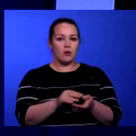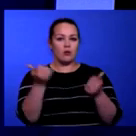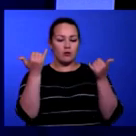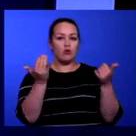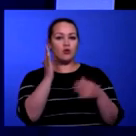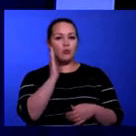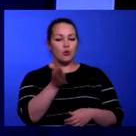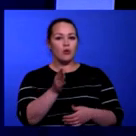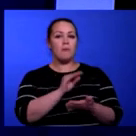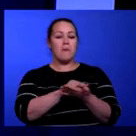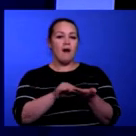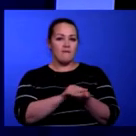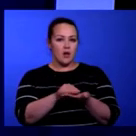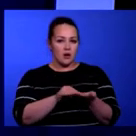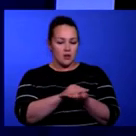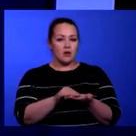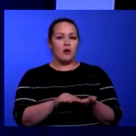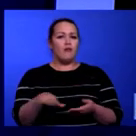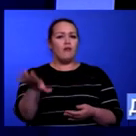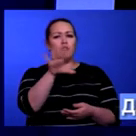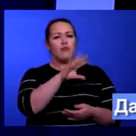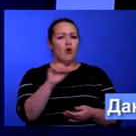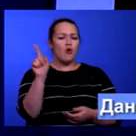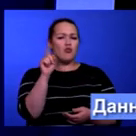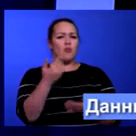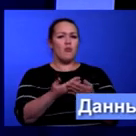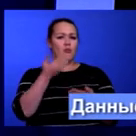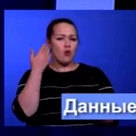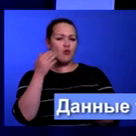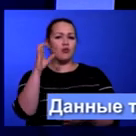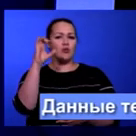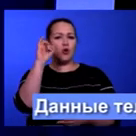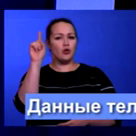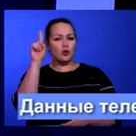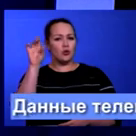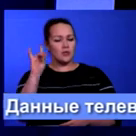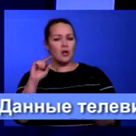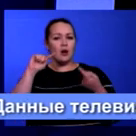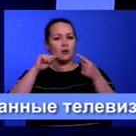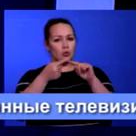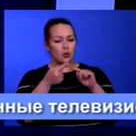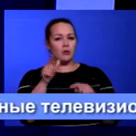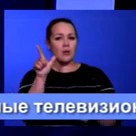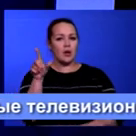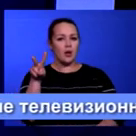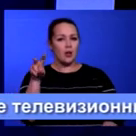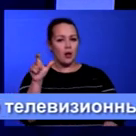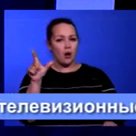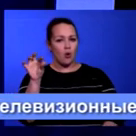мы будем заниматься повторением повторим все что мы уже знаем о союзах антонимов и глаголах